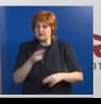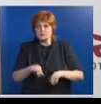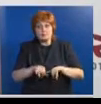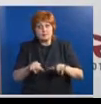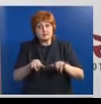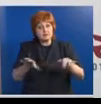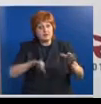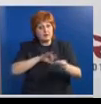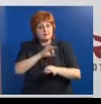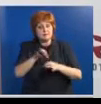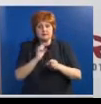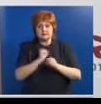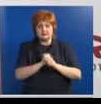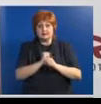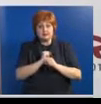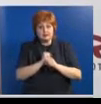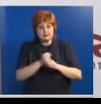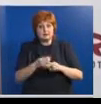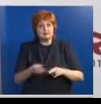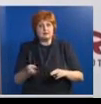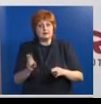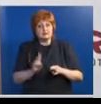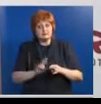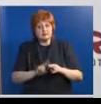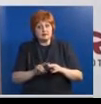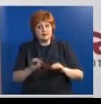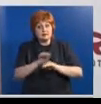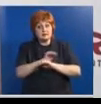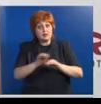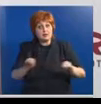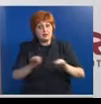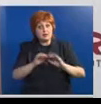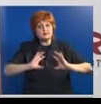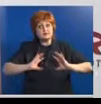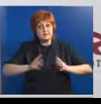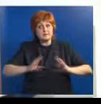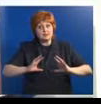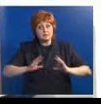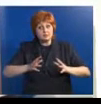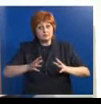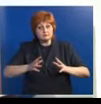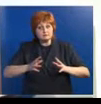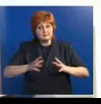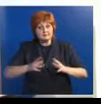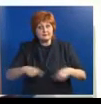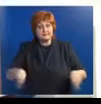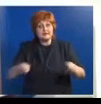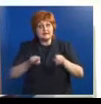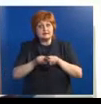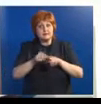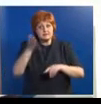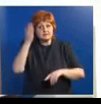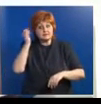эти проекты и делали их конкурентоспособными на уровне мировом и на уровне мировых производителей. Также совсем